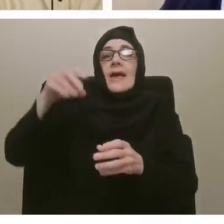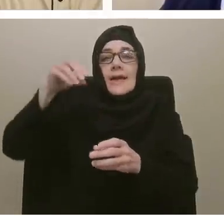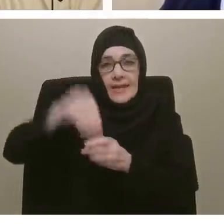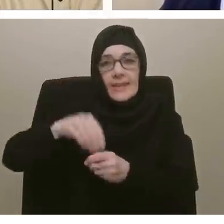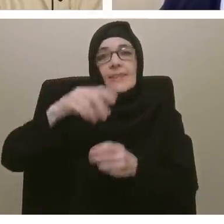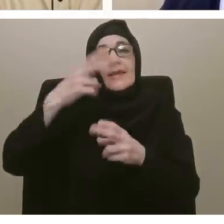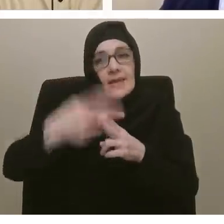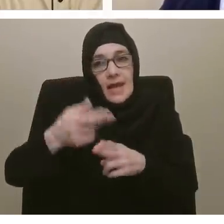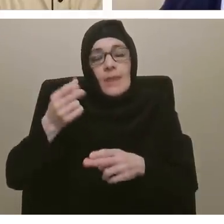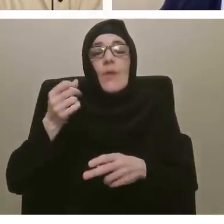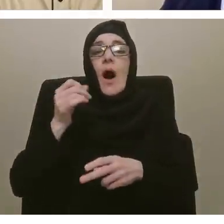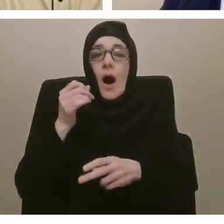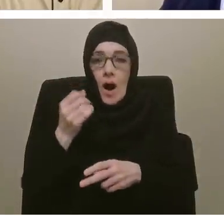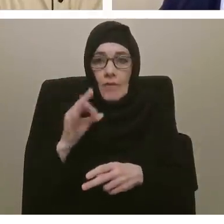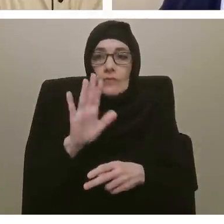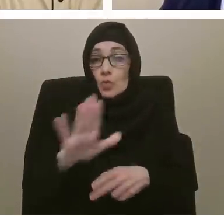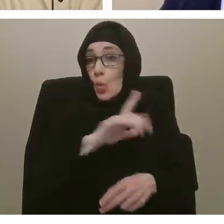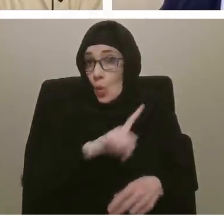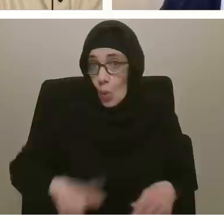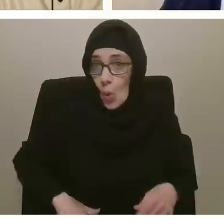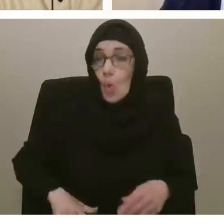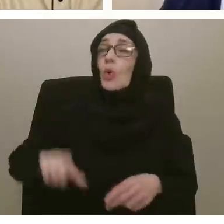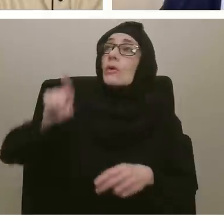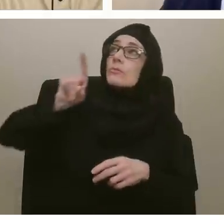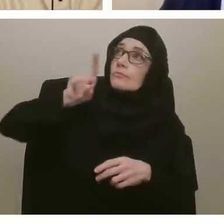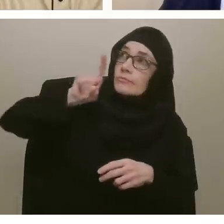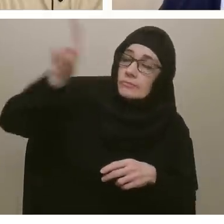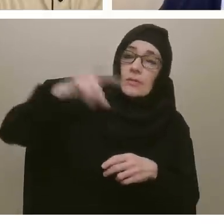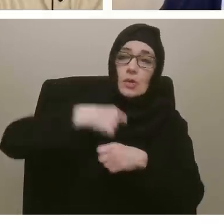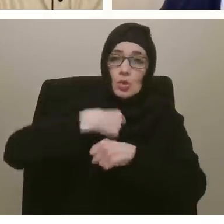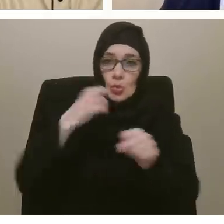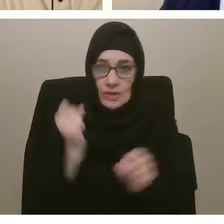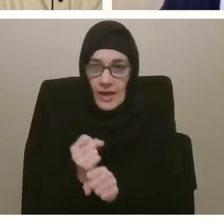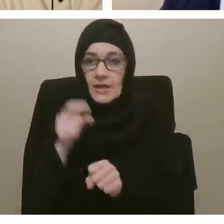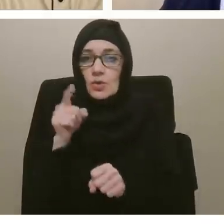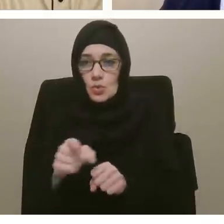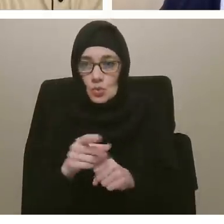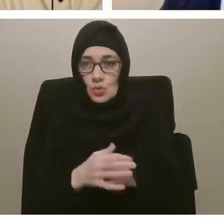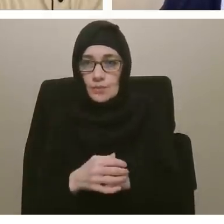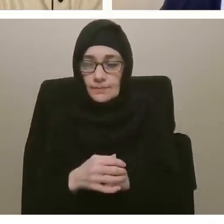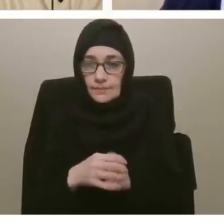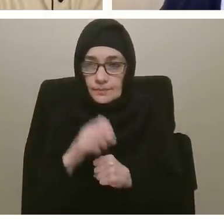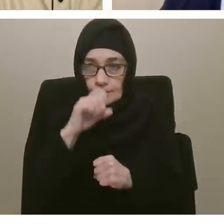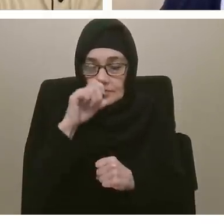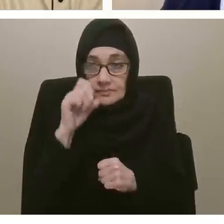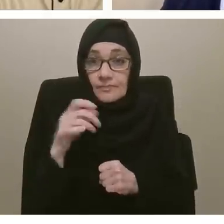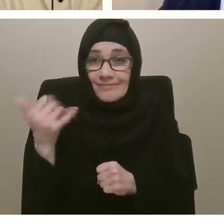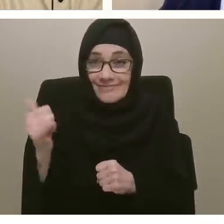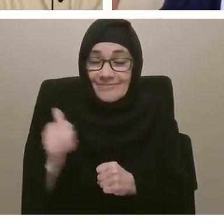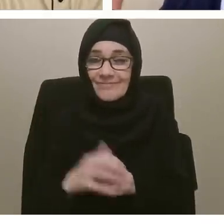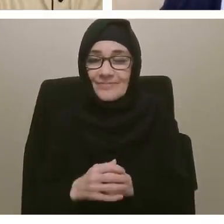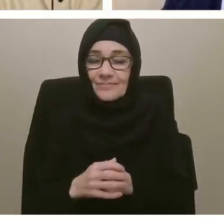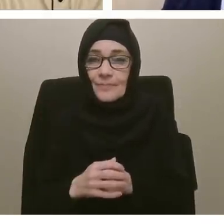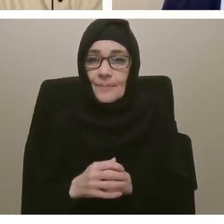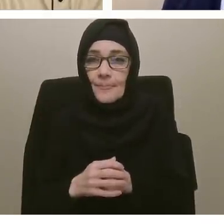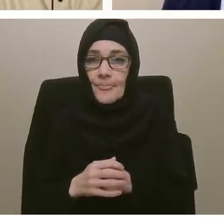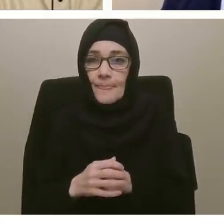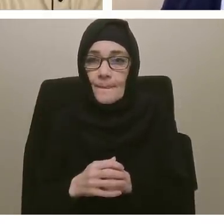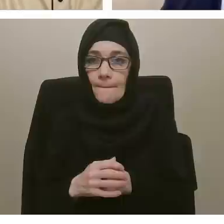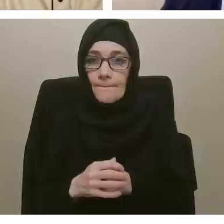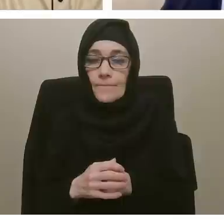of your Lord, the one who created you. And that's why the Prophet ﷺ says, "Kullu amrin dhibal la yubda'u bi bismillahi fahuwa